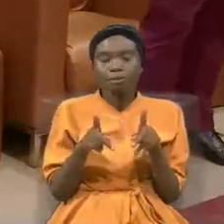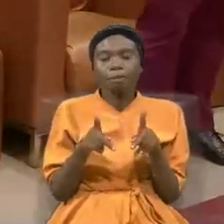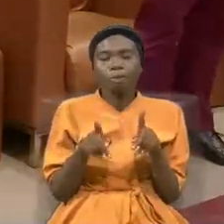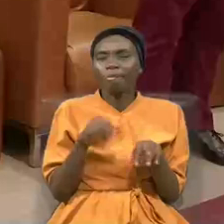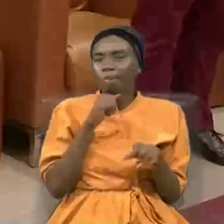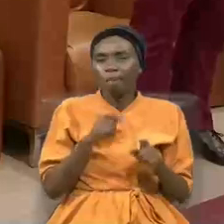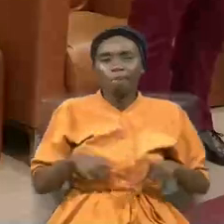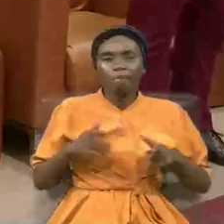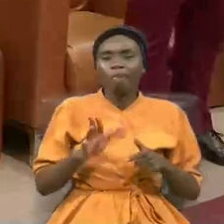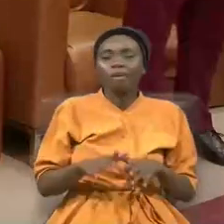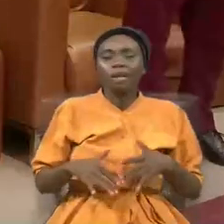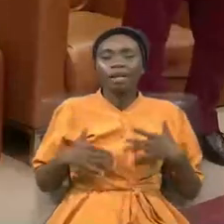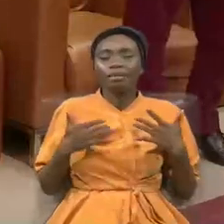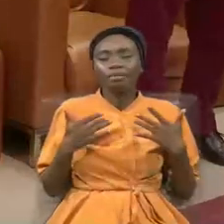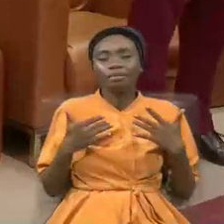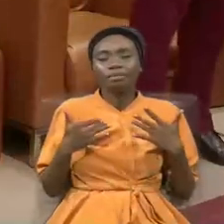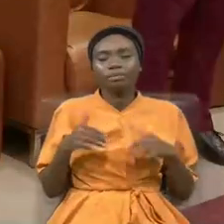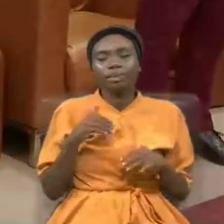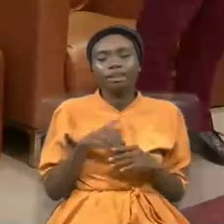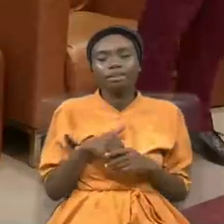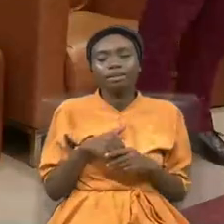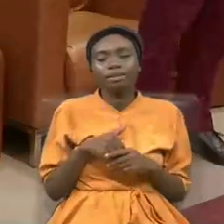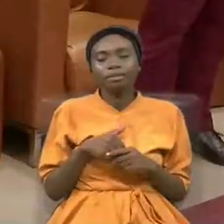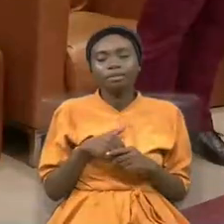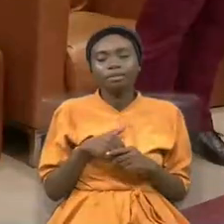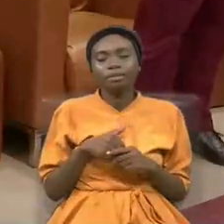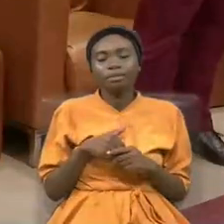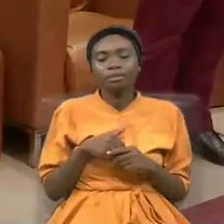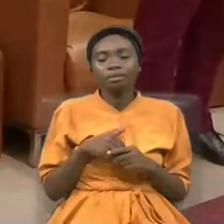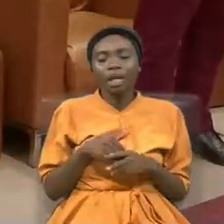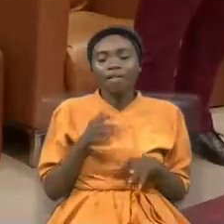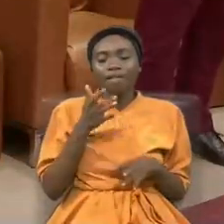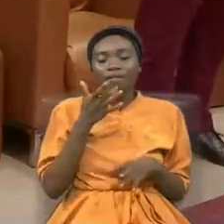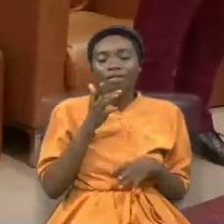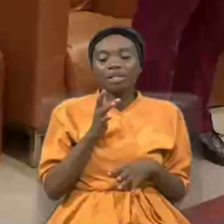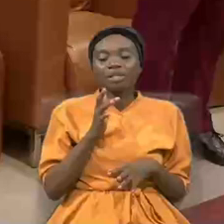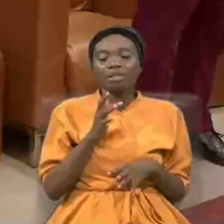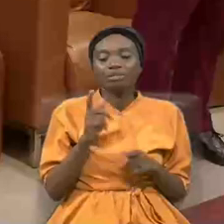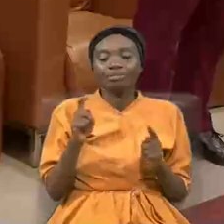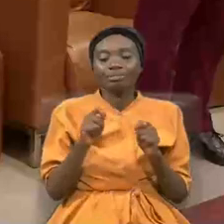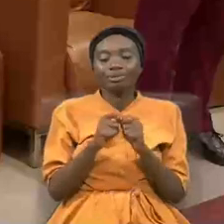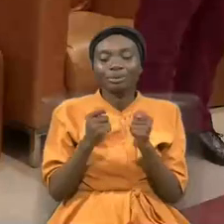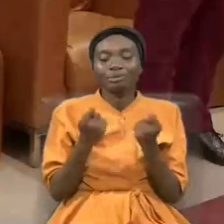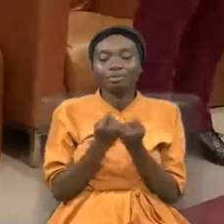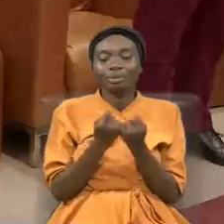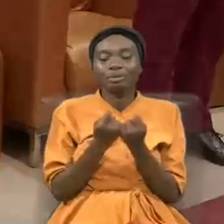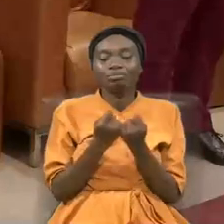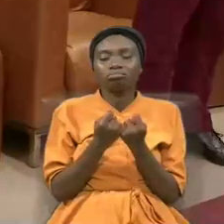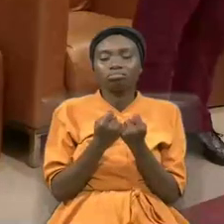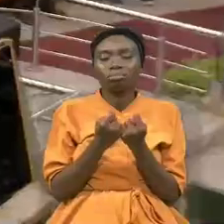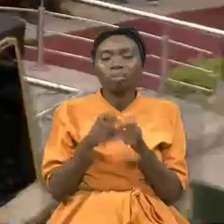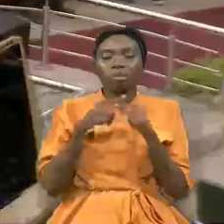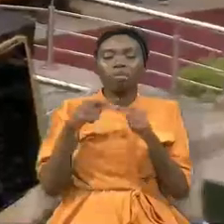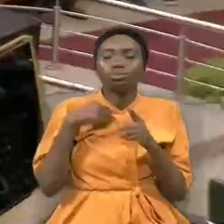en ayant égard aux personnes, sans mener votre vie dans le